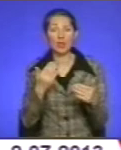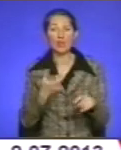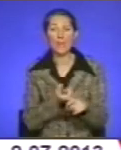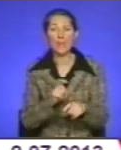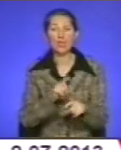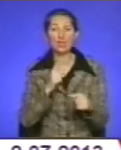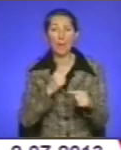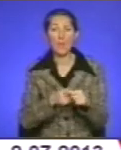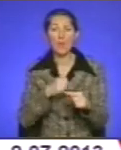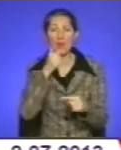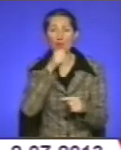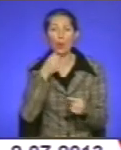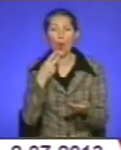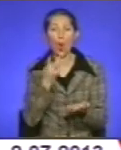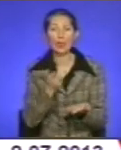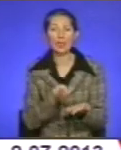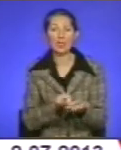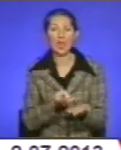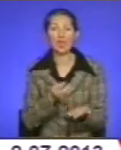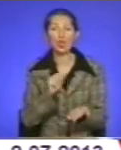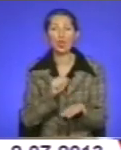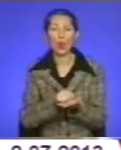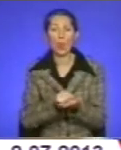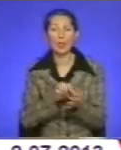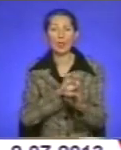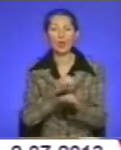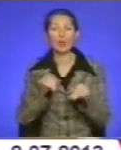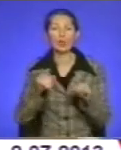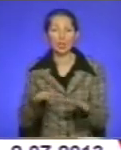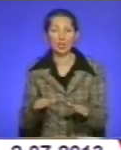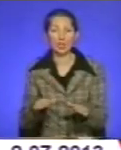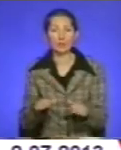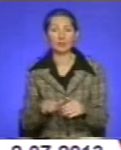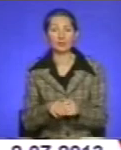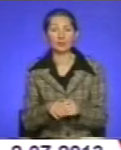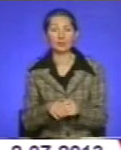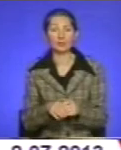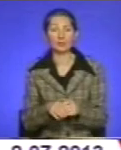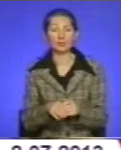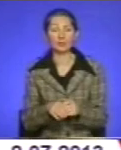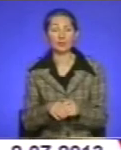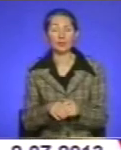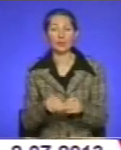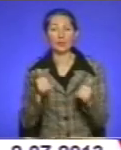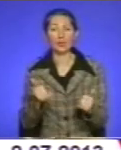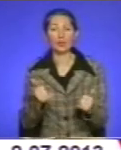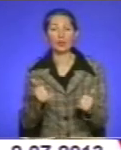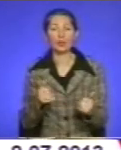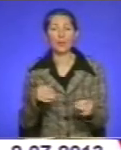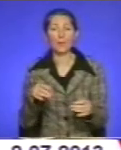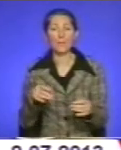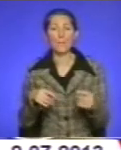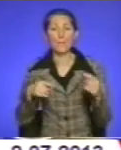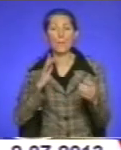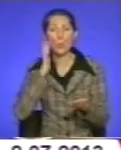півроку, лежать документи і проект рішення. На жаль, сьогодні, війшовши в політичне протистояння, політичні